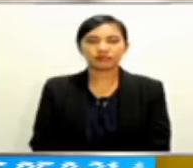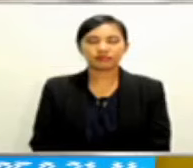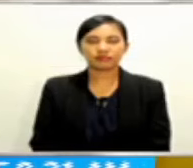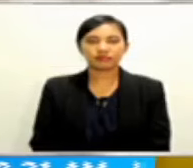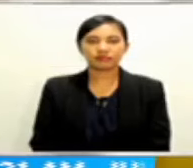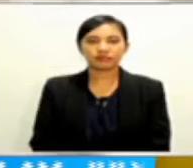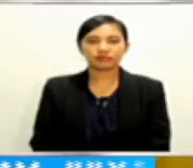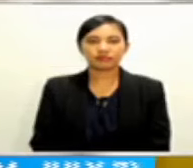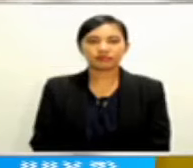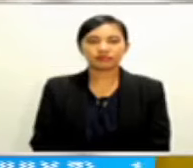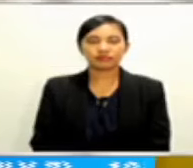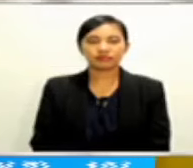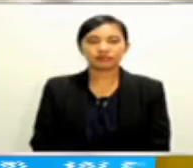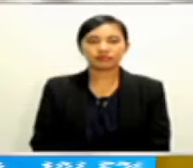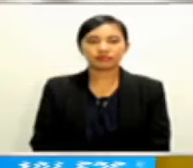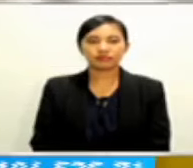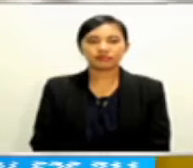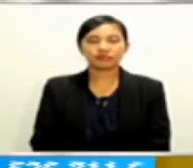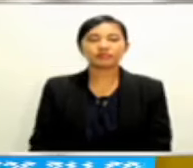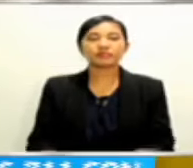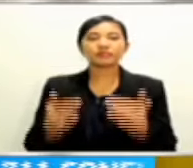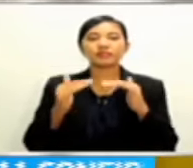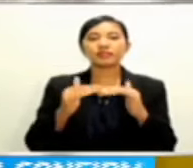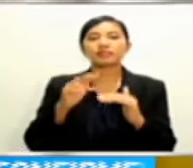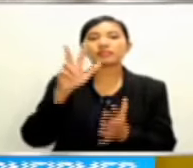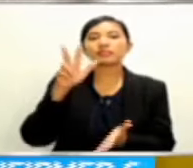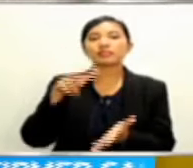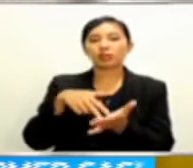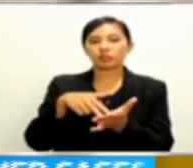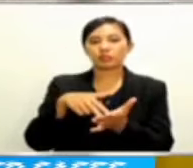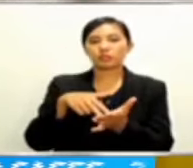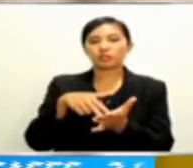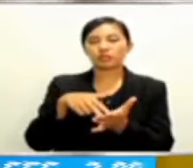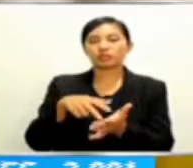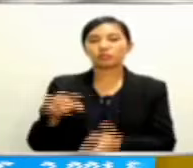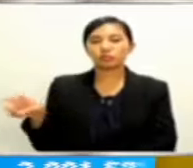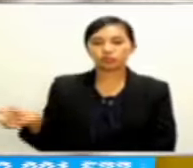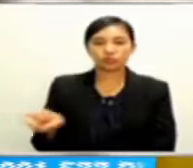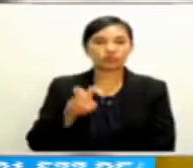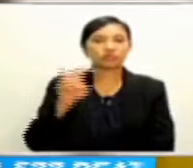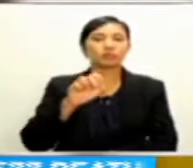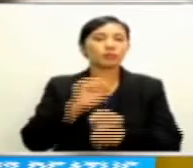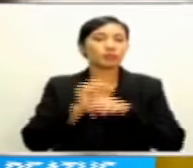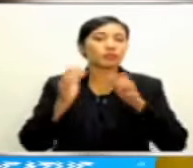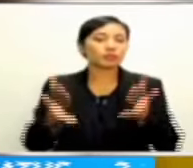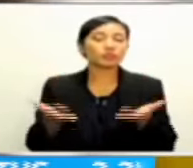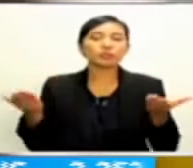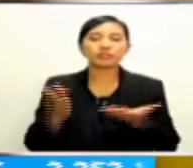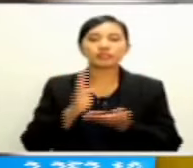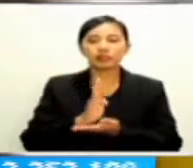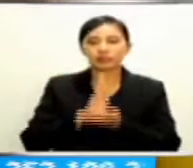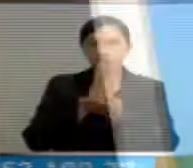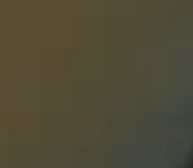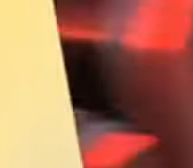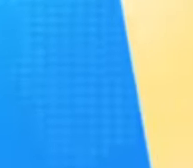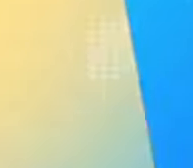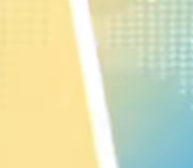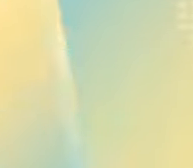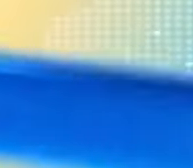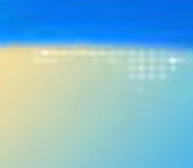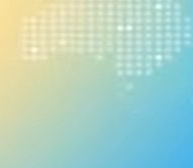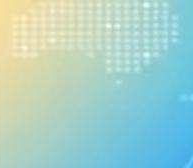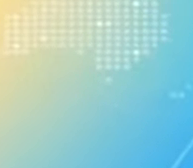mahigit 3000 tourism worker sa Boracay ang target mabakunahan kontra covid at may ulat On the Spot si Ian Cruz